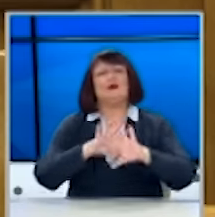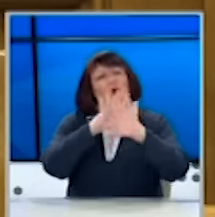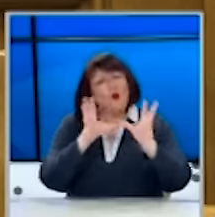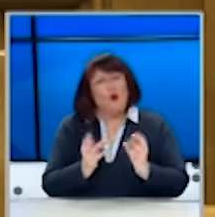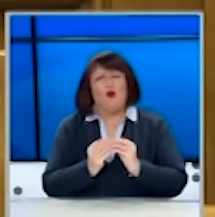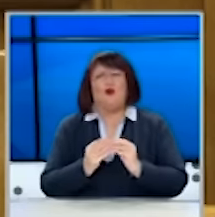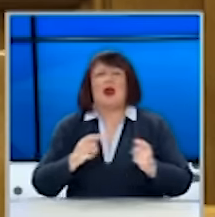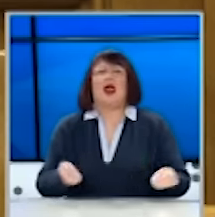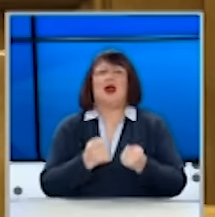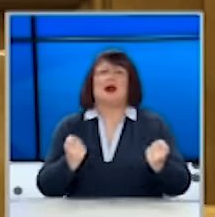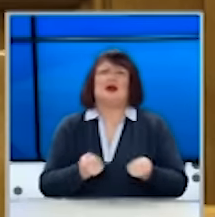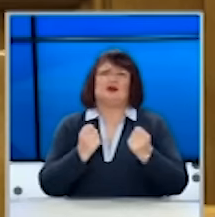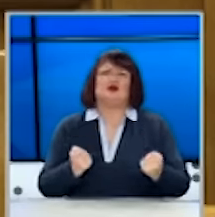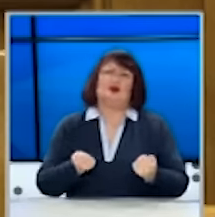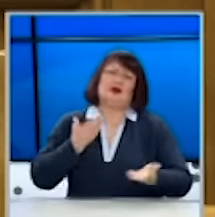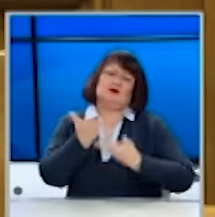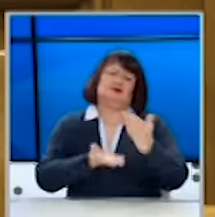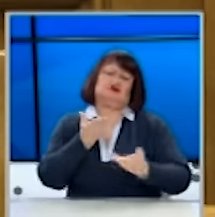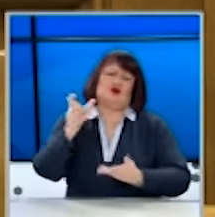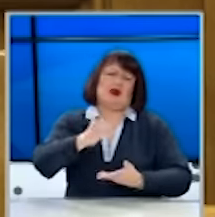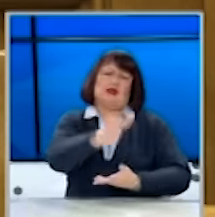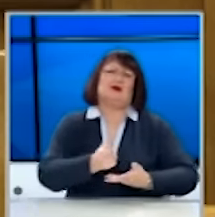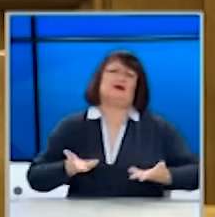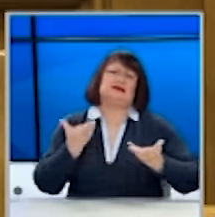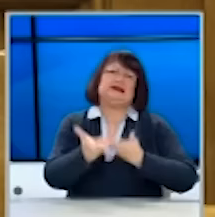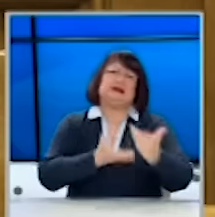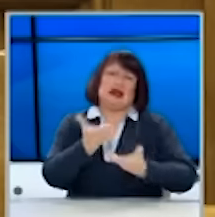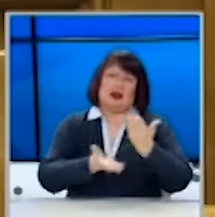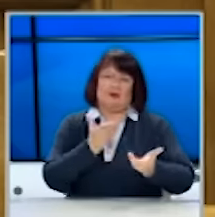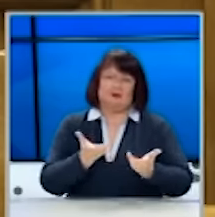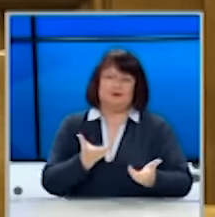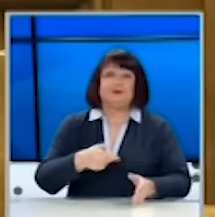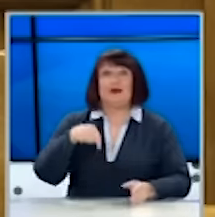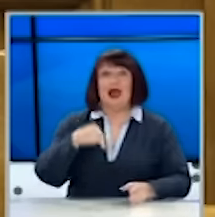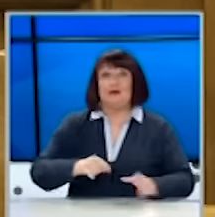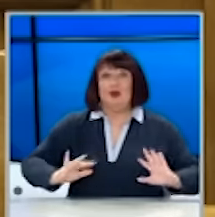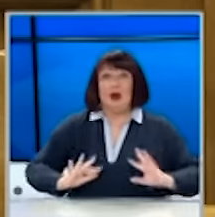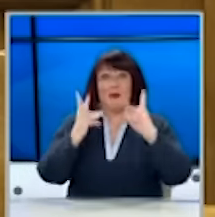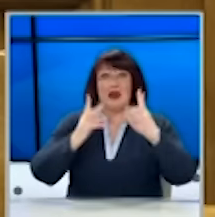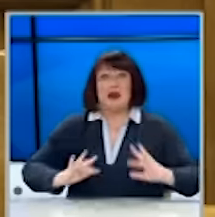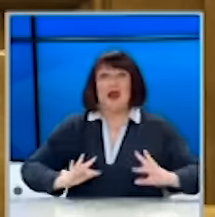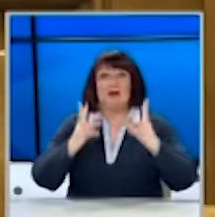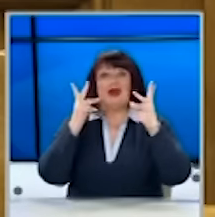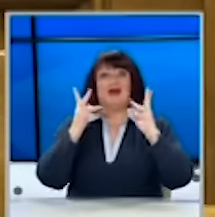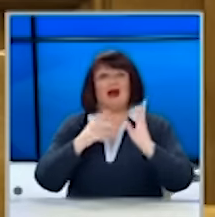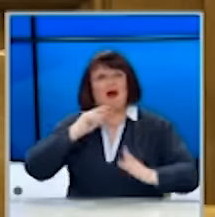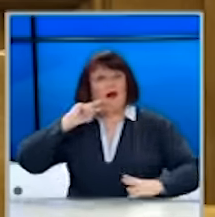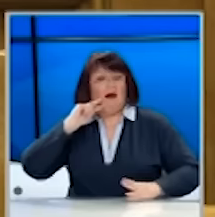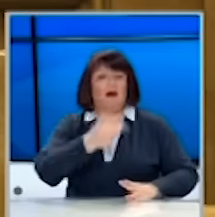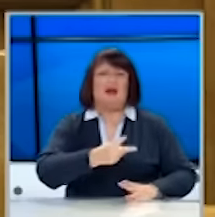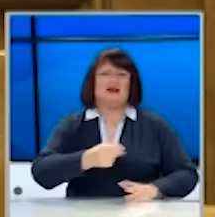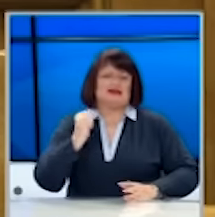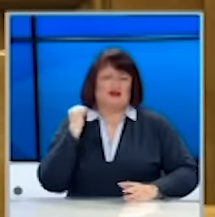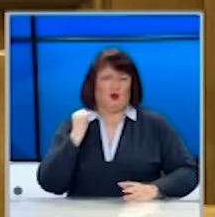κλάδους που έχουν και τα δικά τους αιτήματα. Είναι και αυτό το απεργιακό μπαράζ μια ηχηρή απάντηση